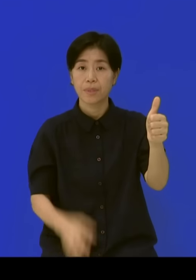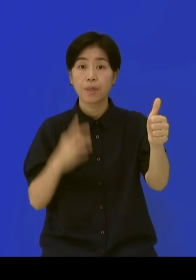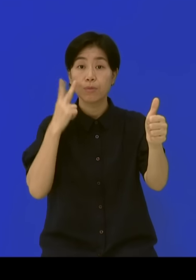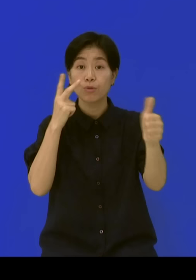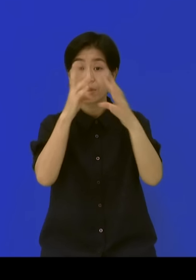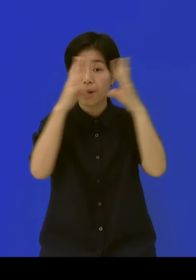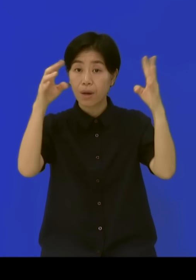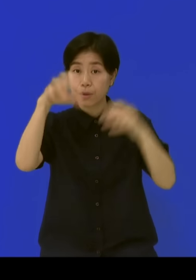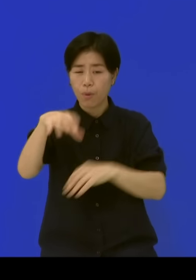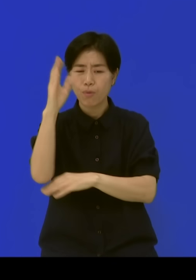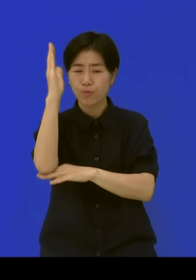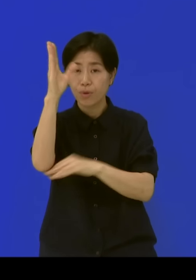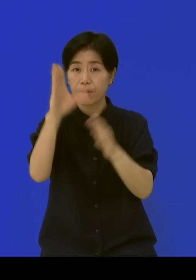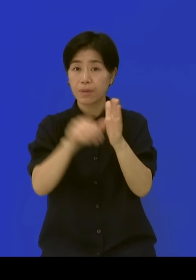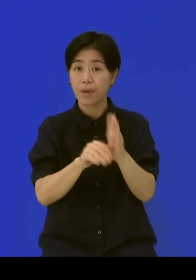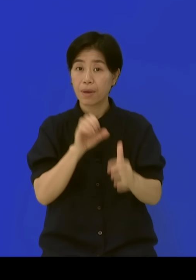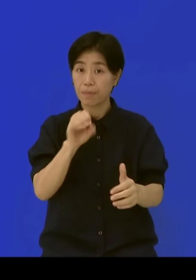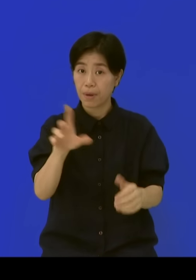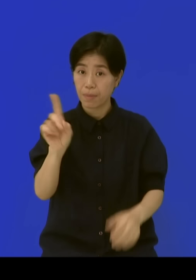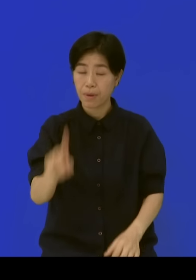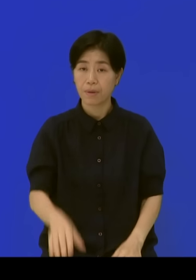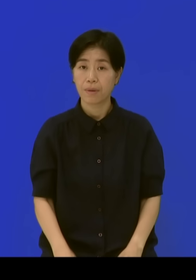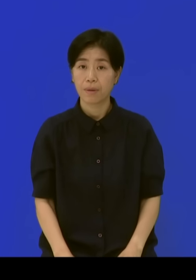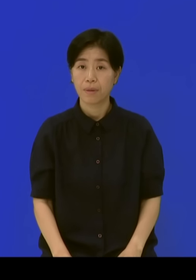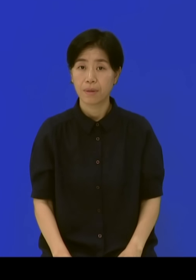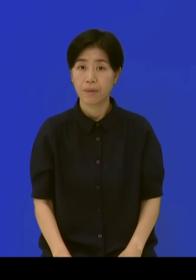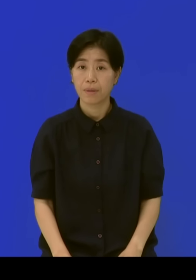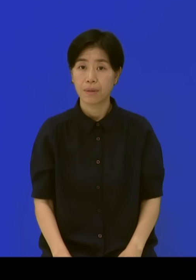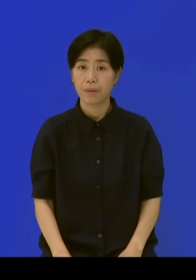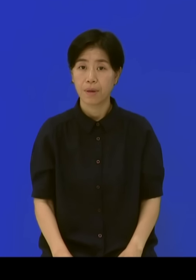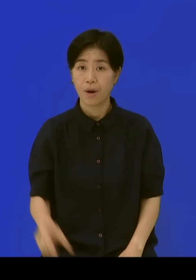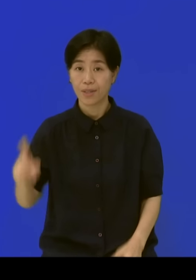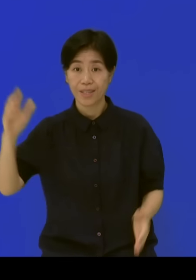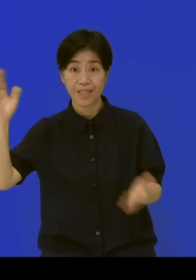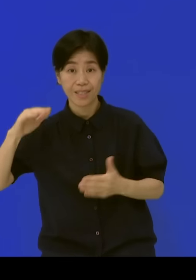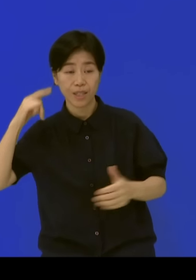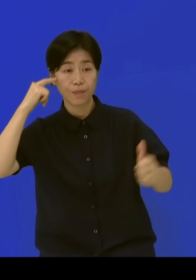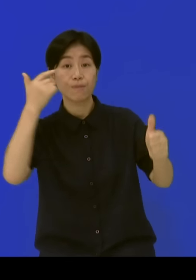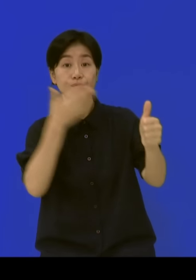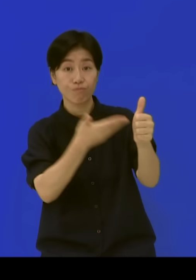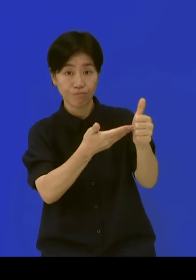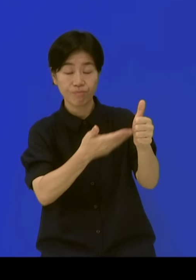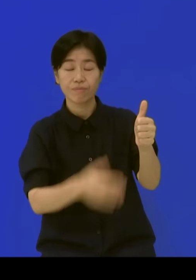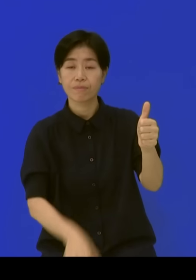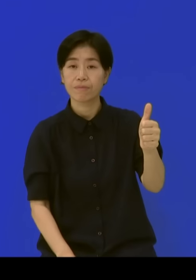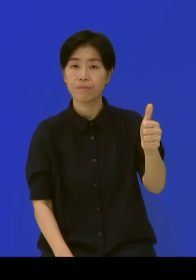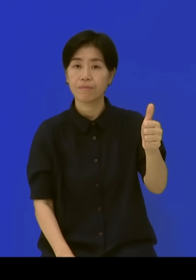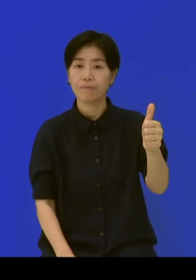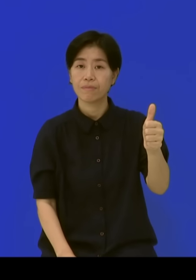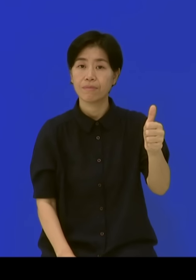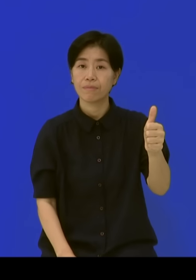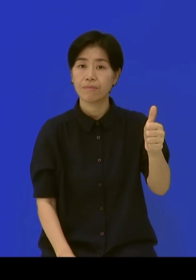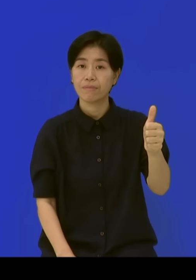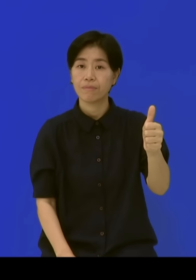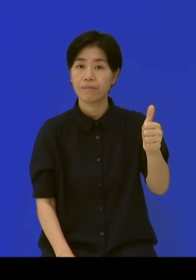이런 말씀을 하셔요. 좌절, 학생이 당돌하게 질문을 하나 그 교수님께 했는데